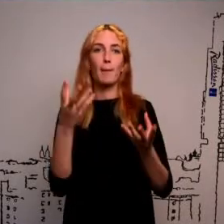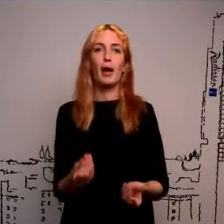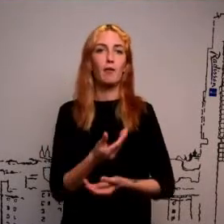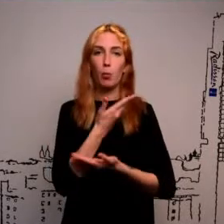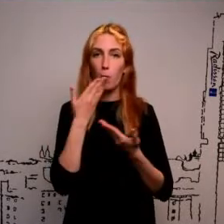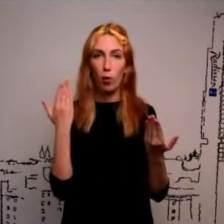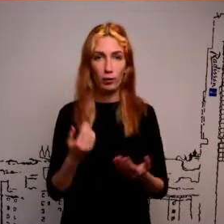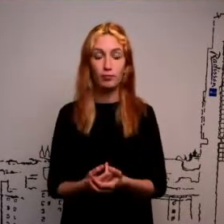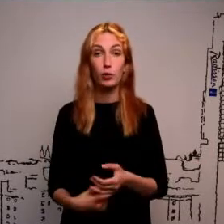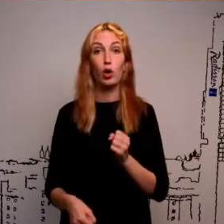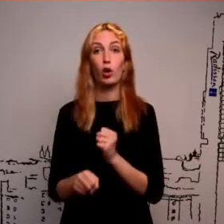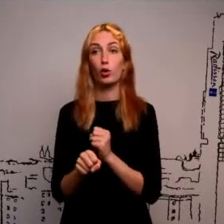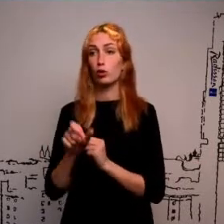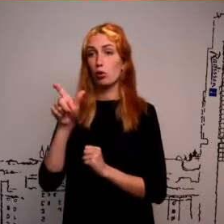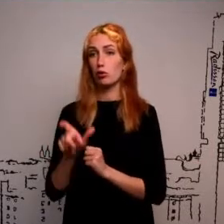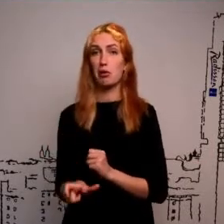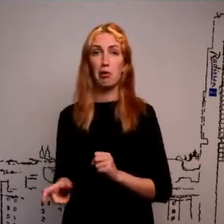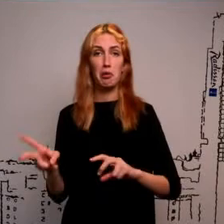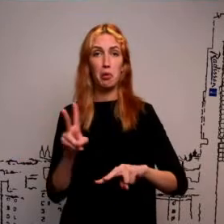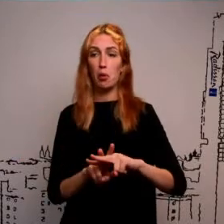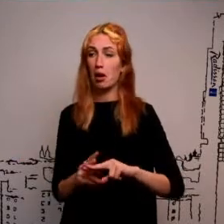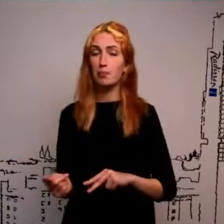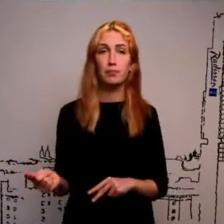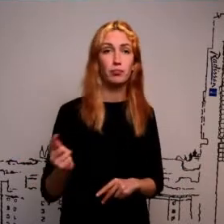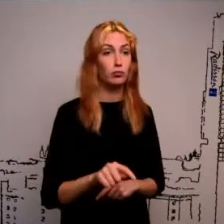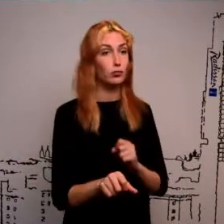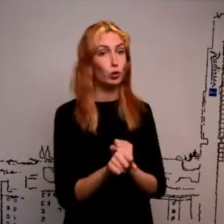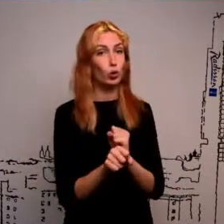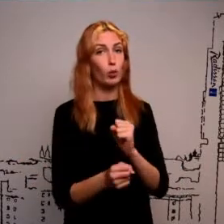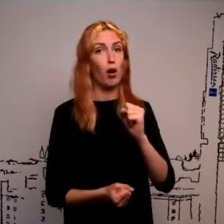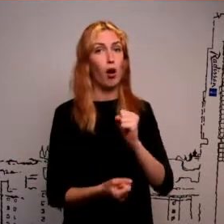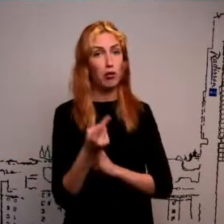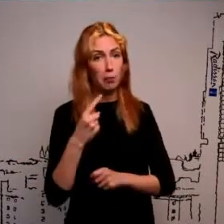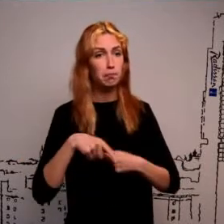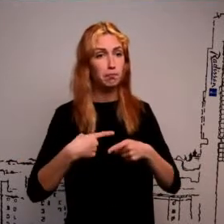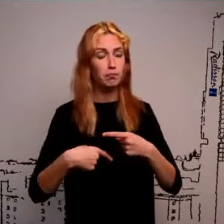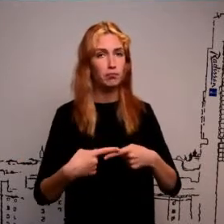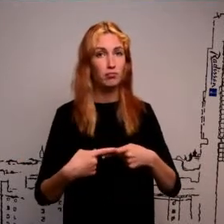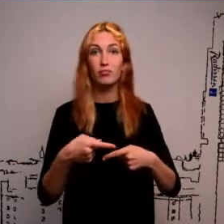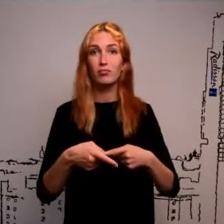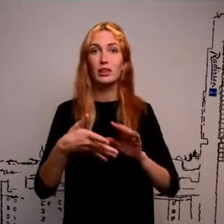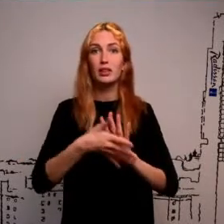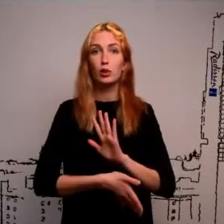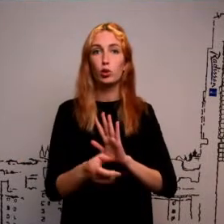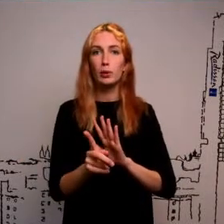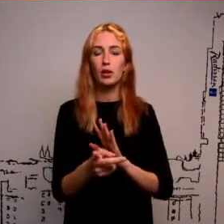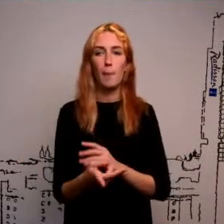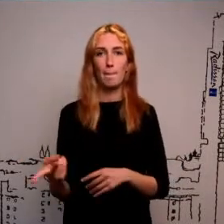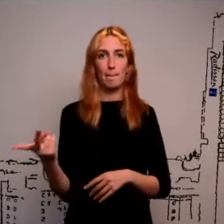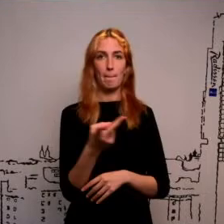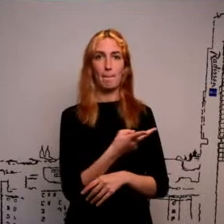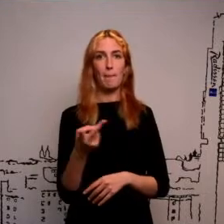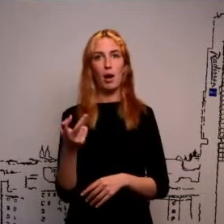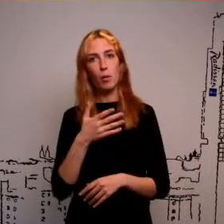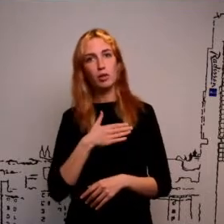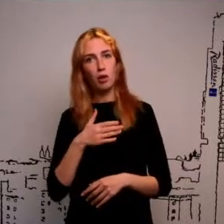siis, kui töötaja läheb kuskile kohale, hakkab tööd tegema, siis sisuliselt on mõlema poole tahe nagu avaldunud,